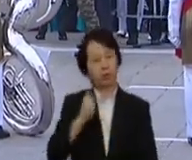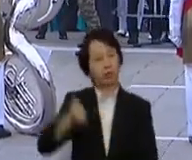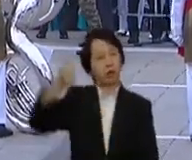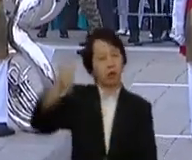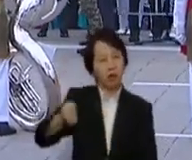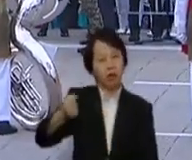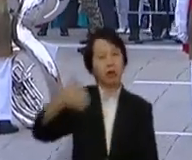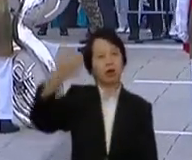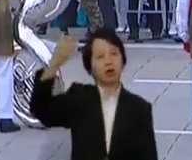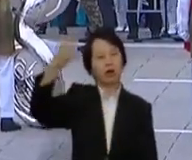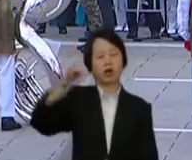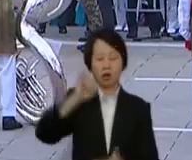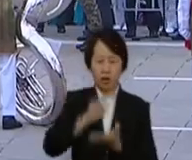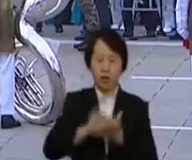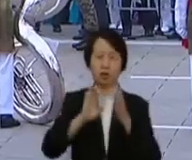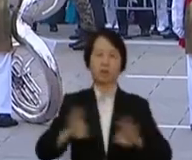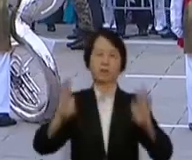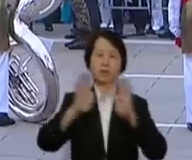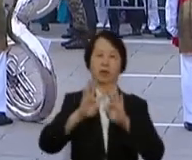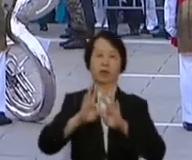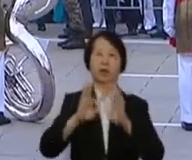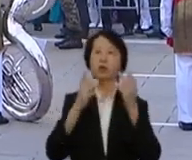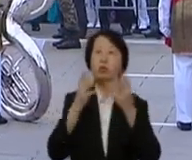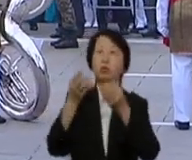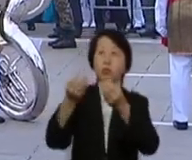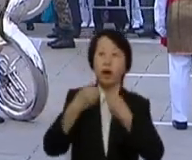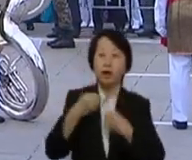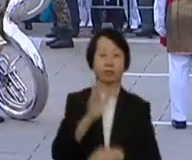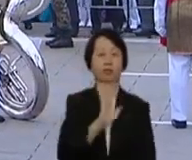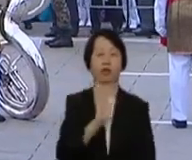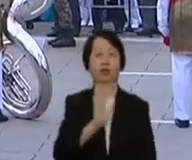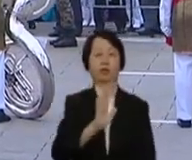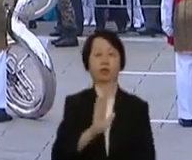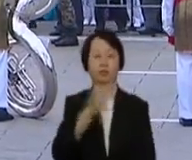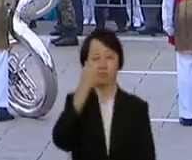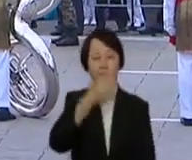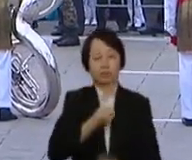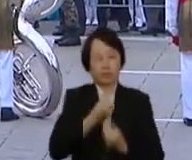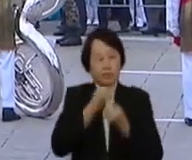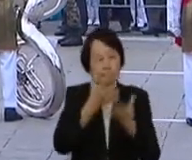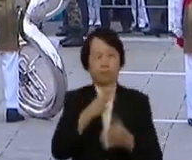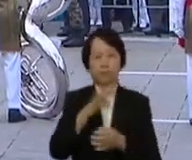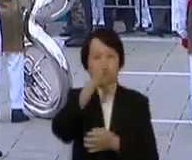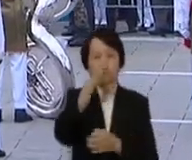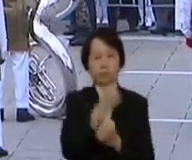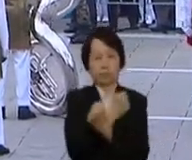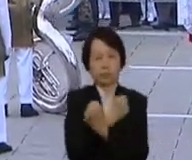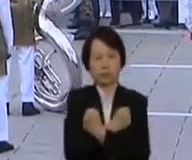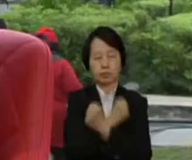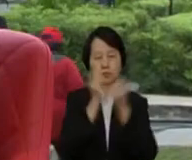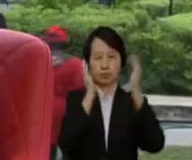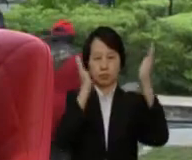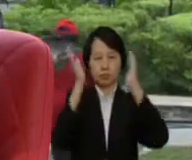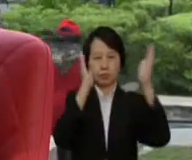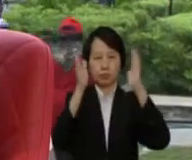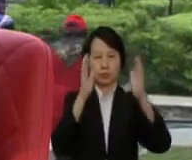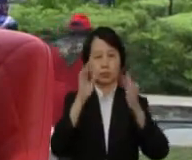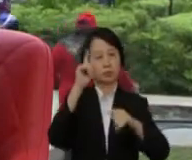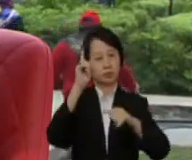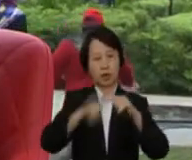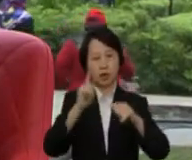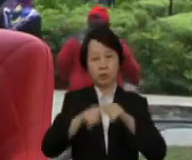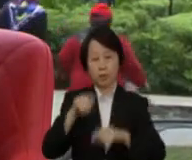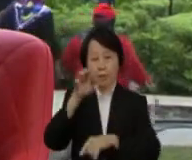Gemilang. Itu yang penting. Ya, sebab untuk menzahirkan semangat cintakan negara atau patriotisme ini tidak